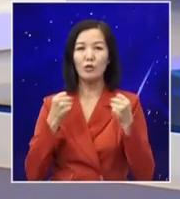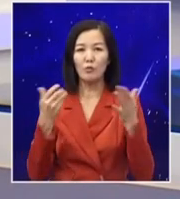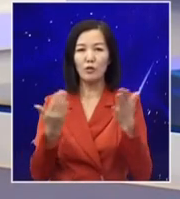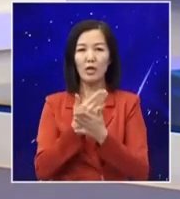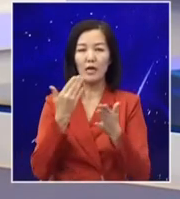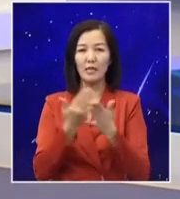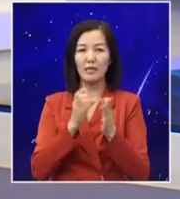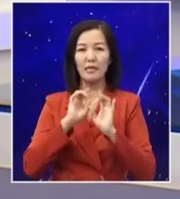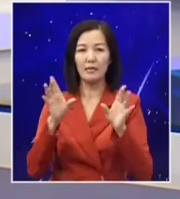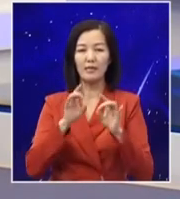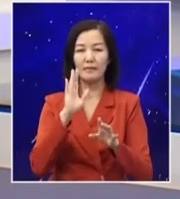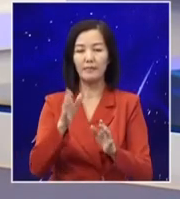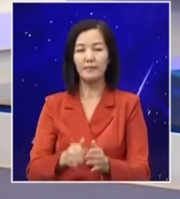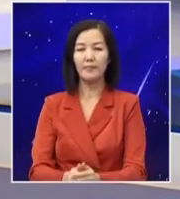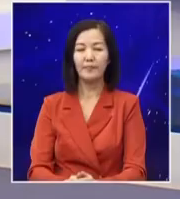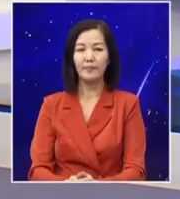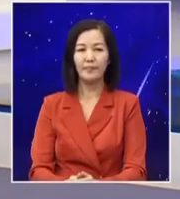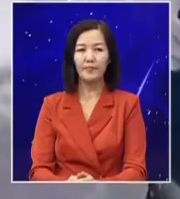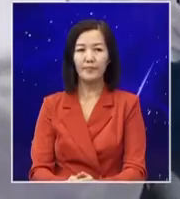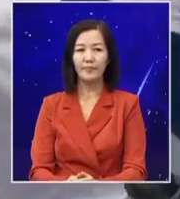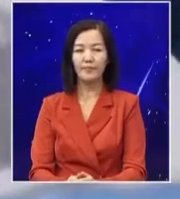жаңалықтарын Жарқын Нұрланұлы айтып берсін.